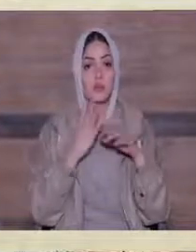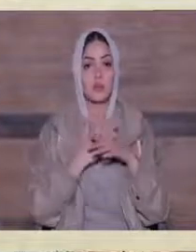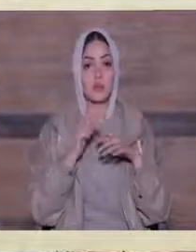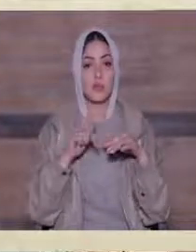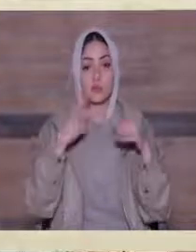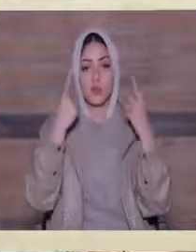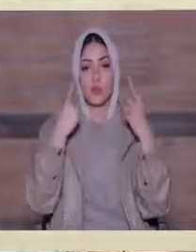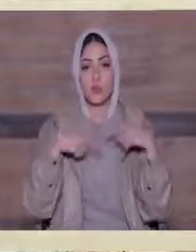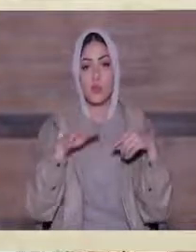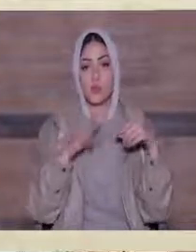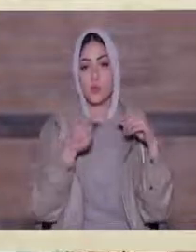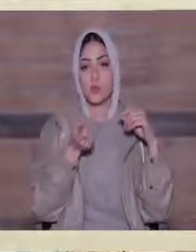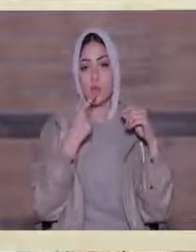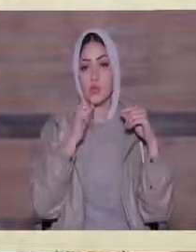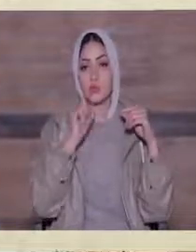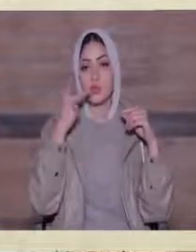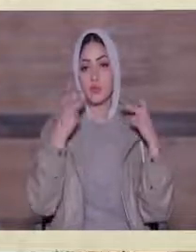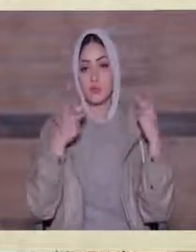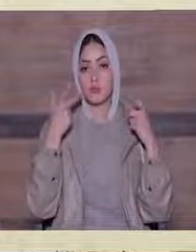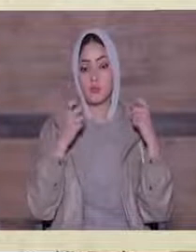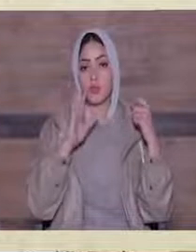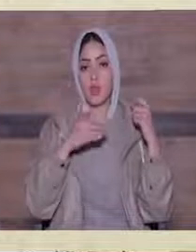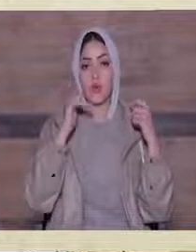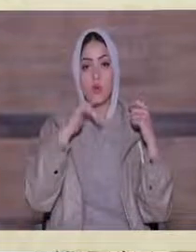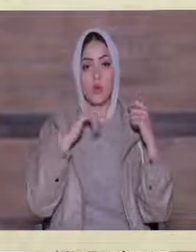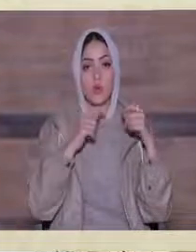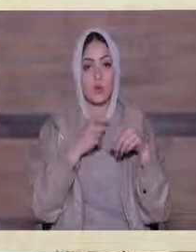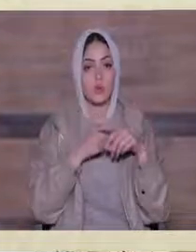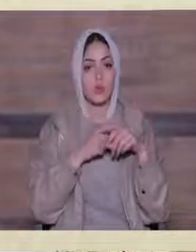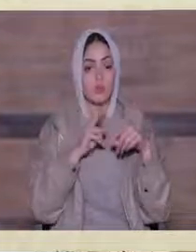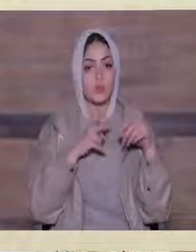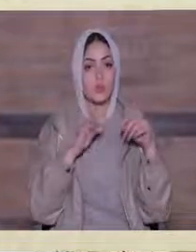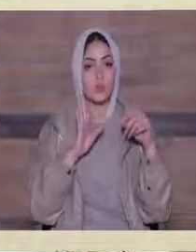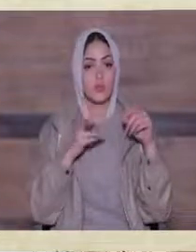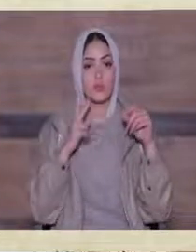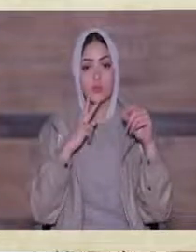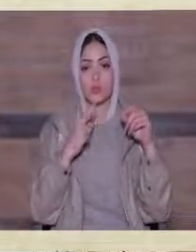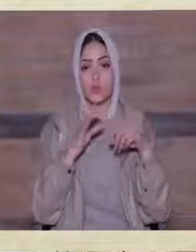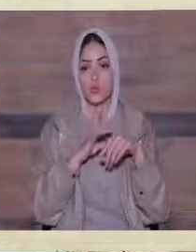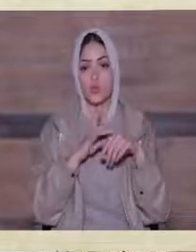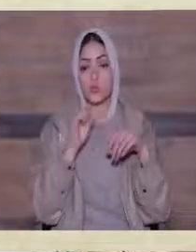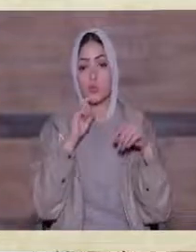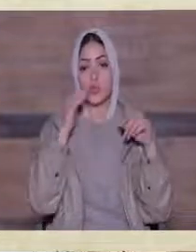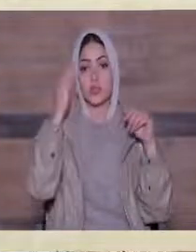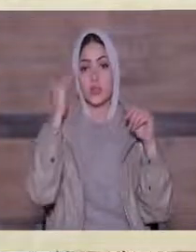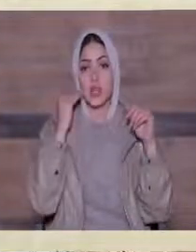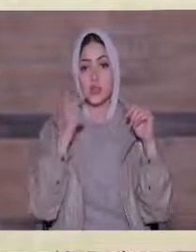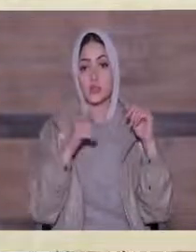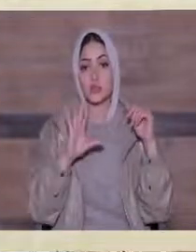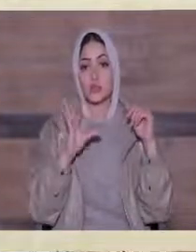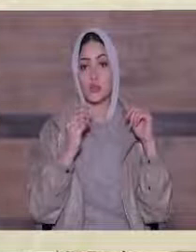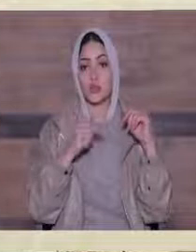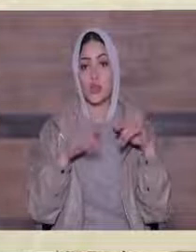الجسم، زي العلاج الكيميائي أو العلاج الهرموني أو العلاج الموجه. وغالبا كل السيدات اللي عندهم